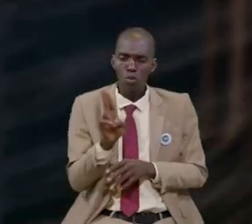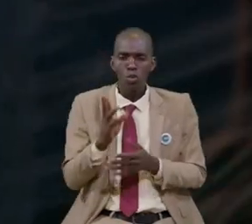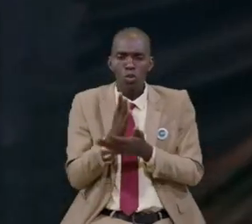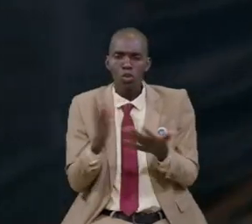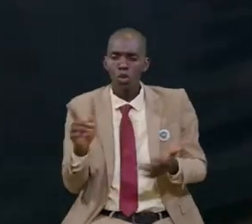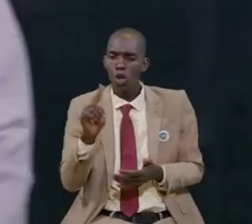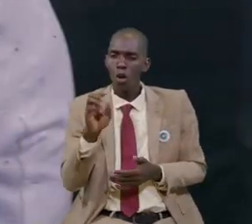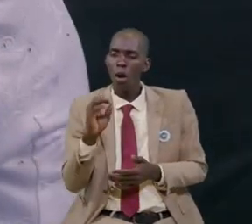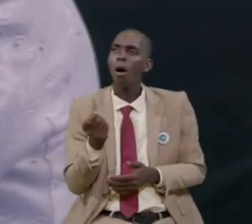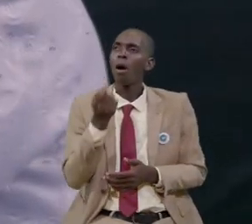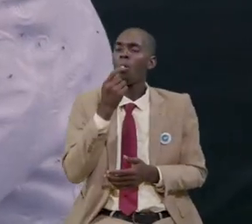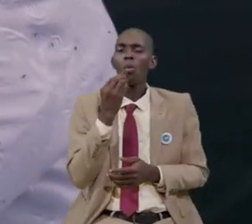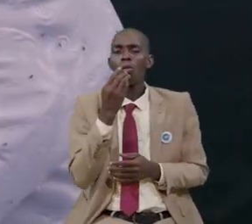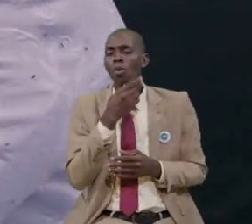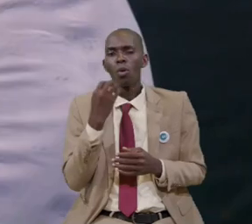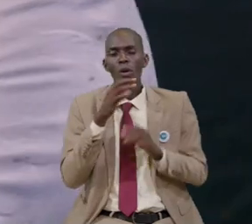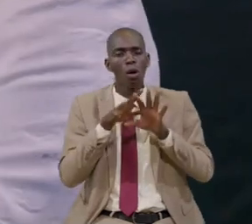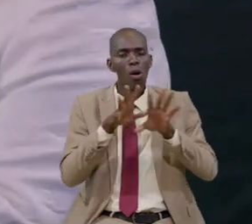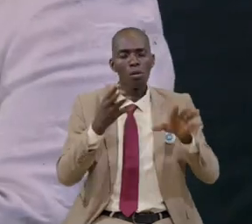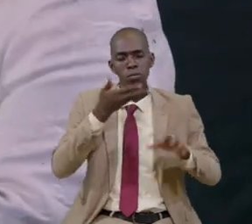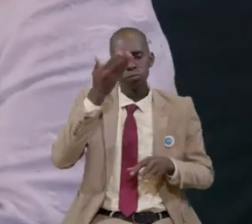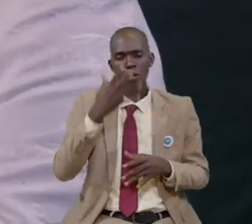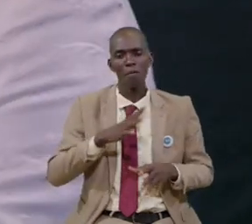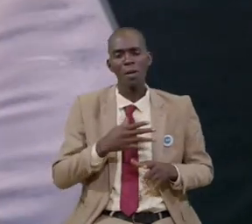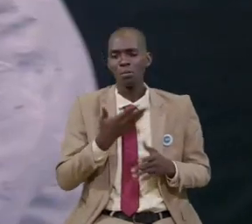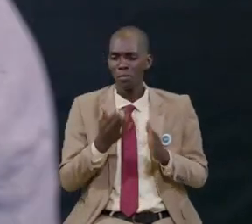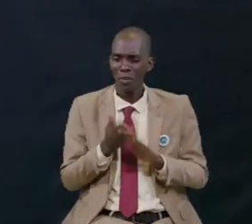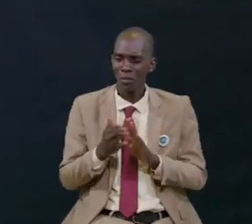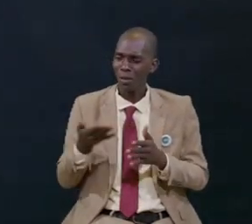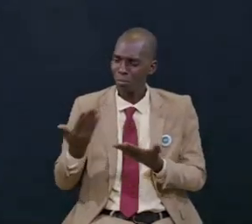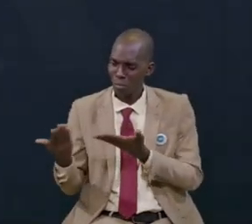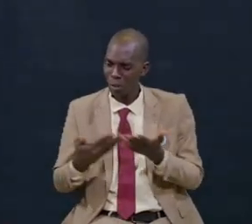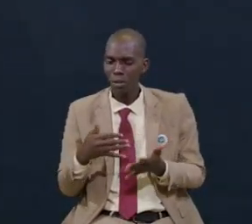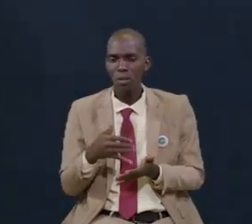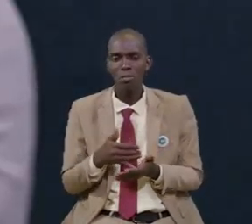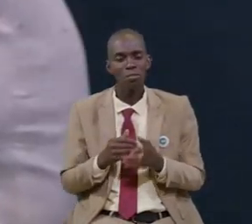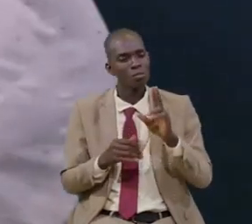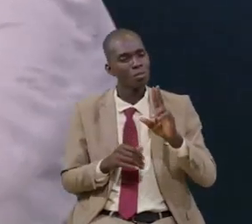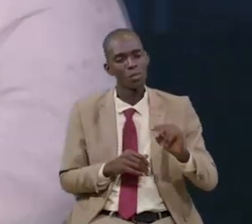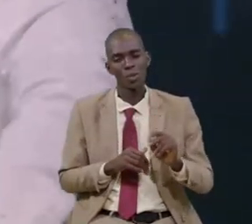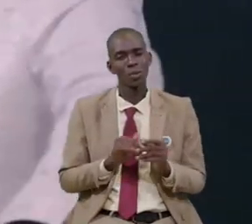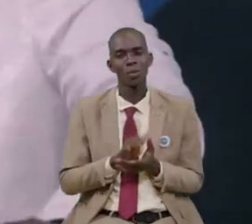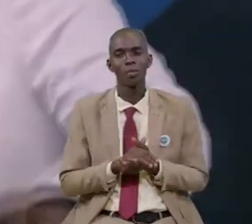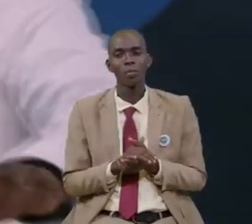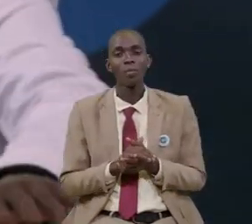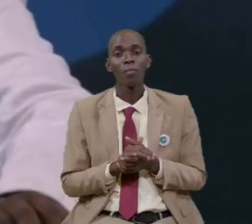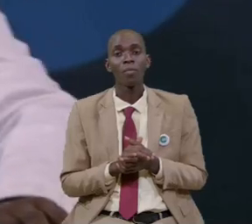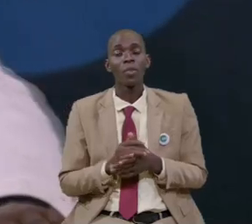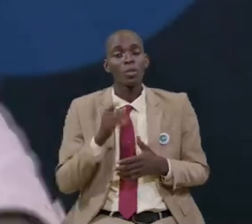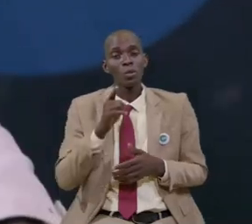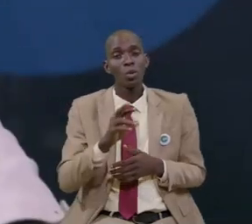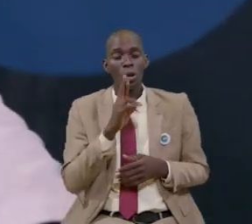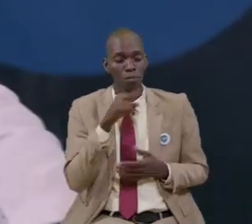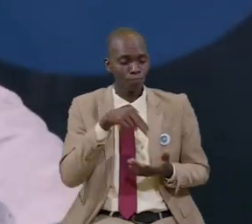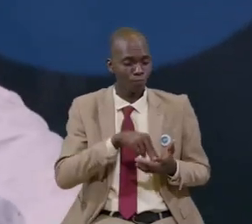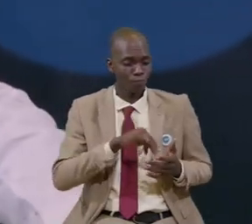pécheur, c'est un péché caché. Celui qui est sauvé par le Seigneur, délivré par le Seigneur, est inébranlable,